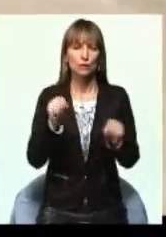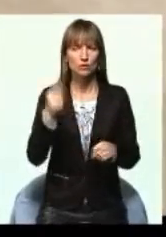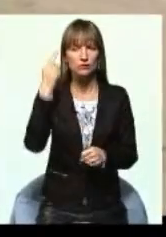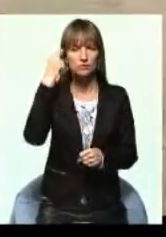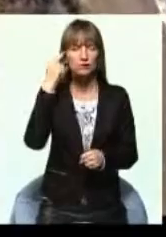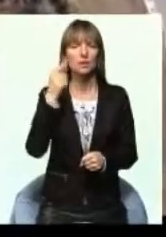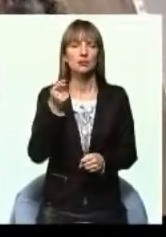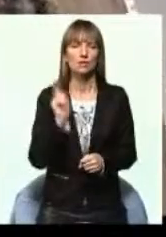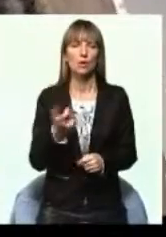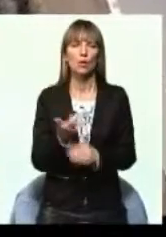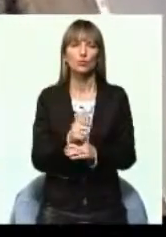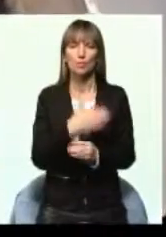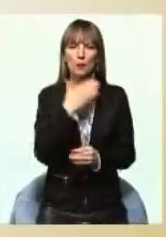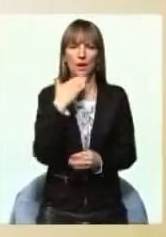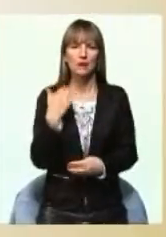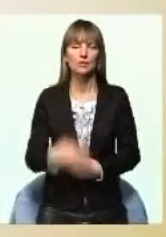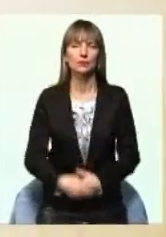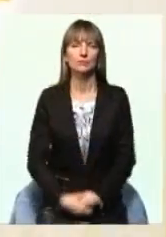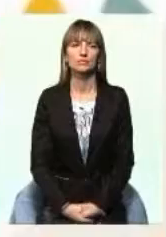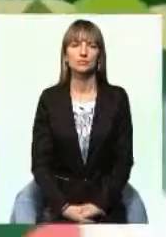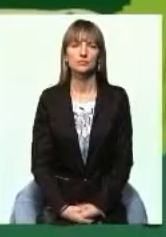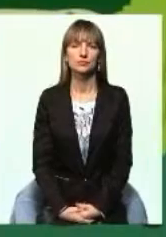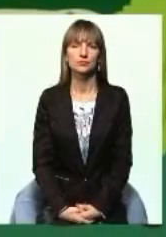Справді їх дуже багато.